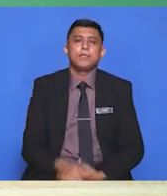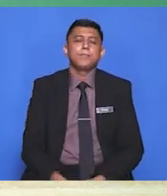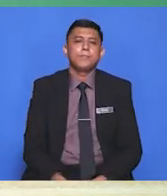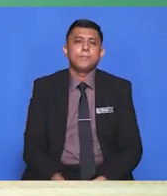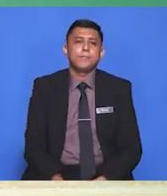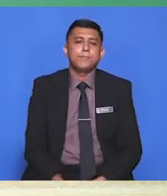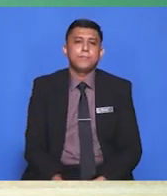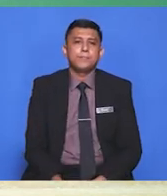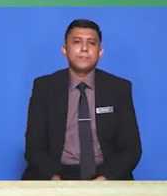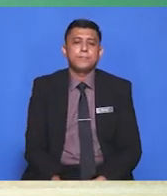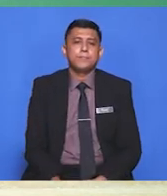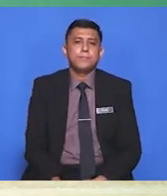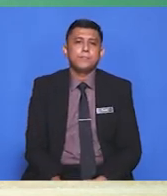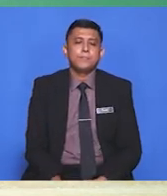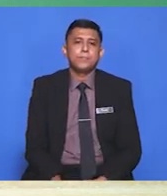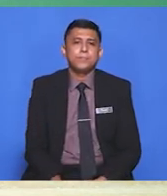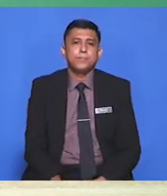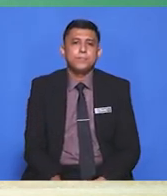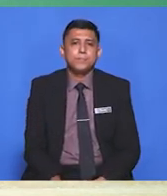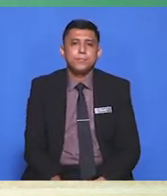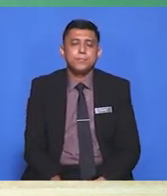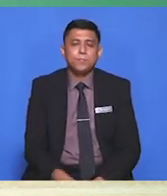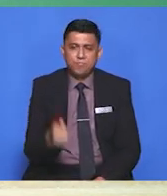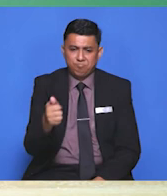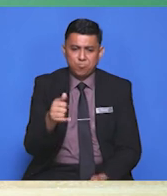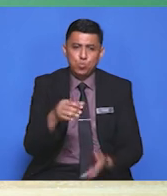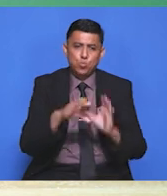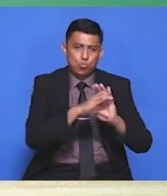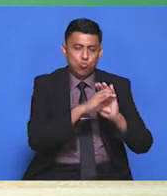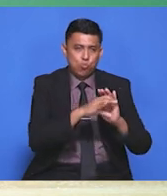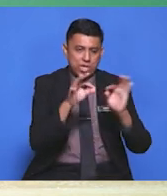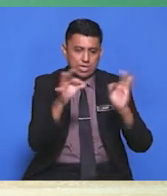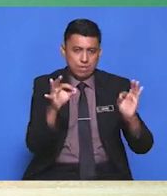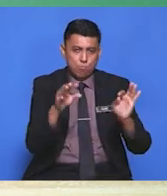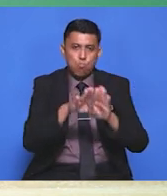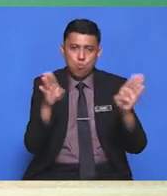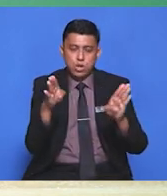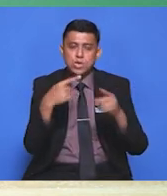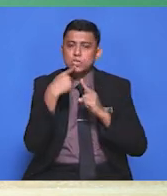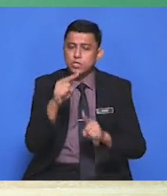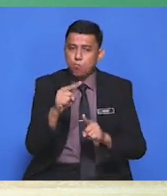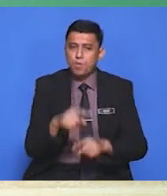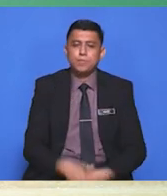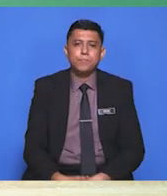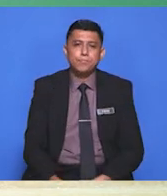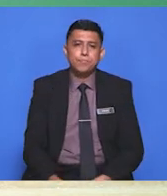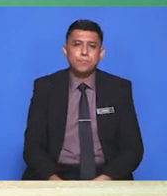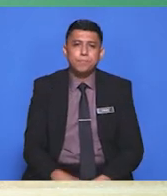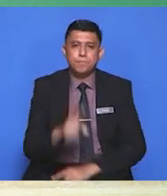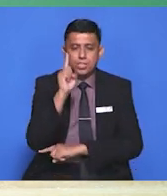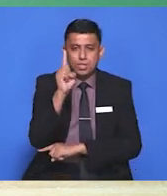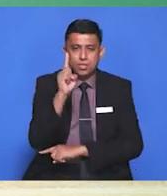ialah. Itu pembuka jawapan, pastikan pelajar buat. Baik, jawapan kita fakta. Yang